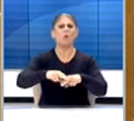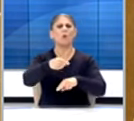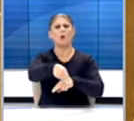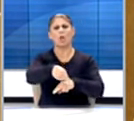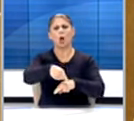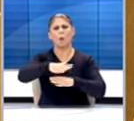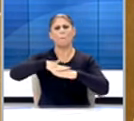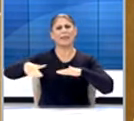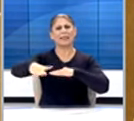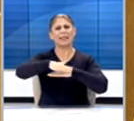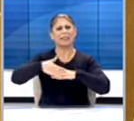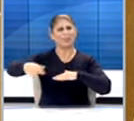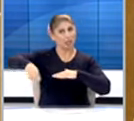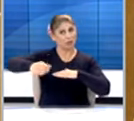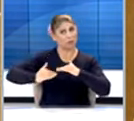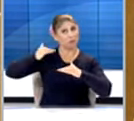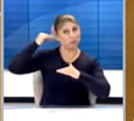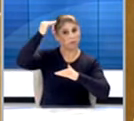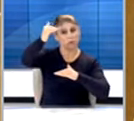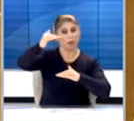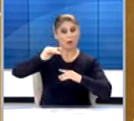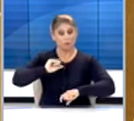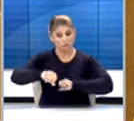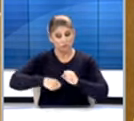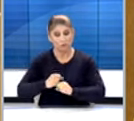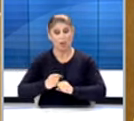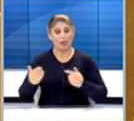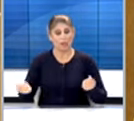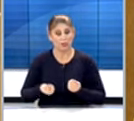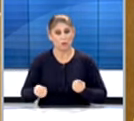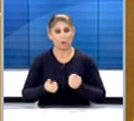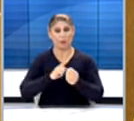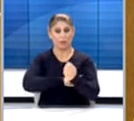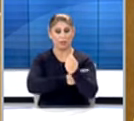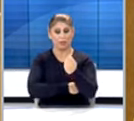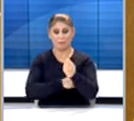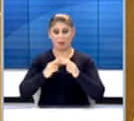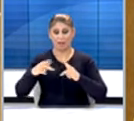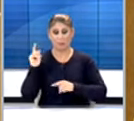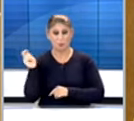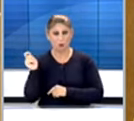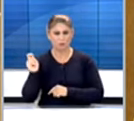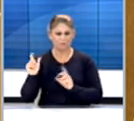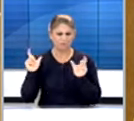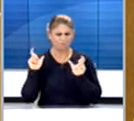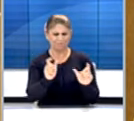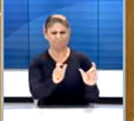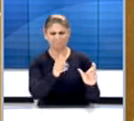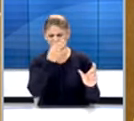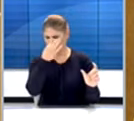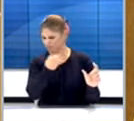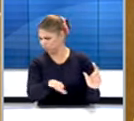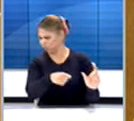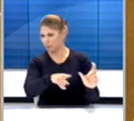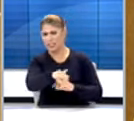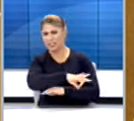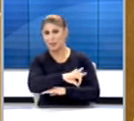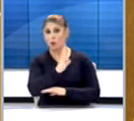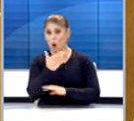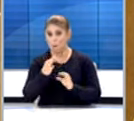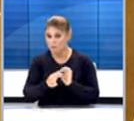όπου ο αγώνας των εργαζομένων, των δυνάμεων της αντιπολίτευσης, μπλόκαρε ένα απεχθές σχέδιο που όπου έχει εφαρμοστεί